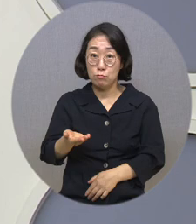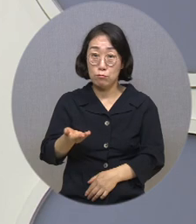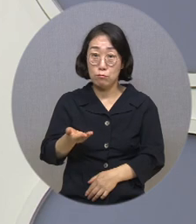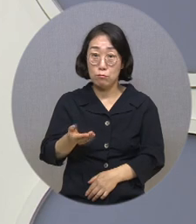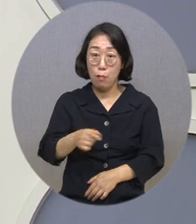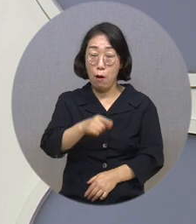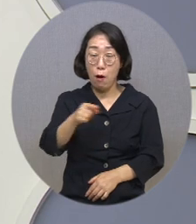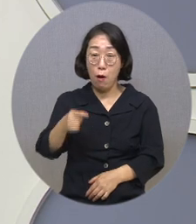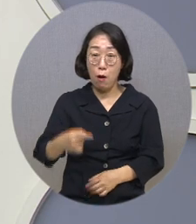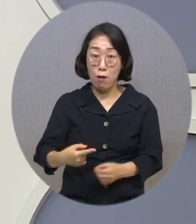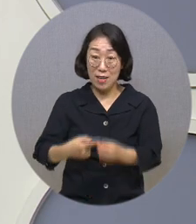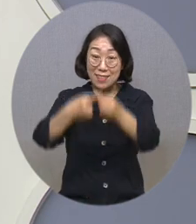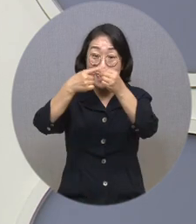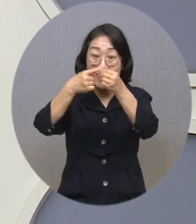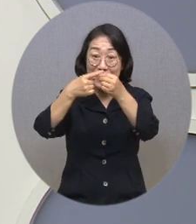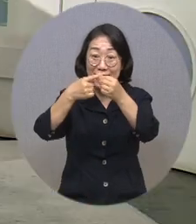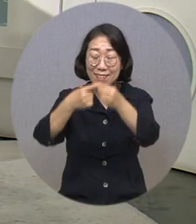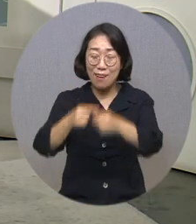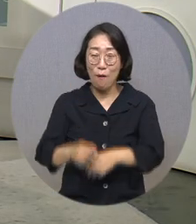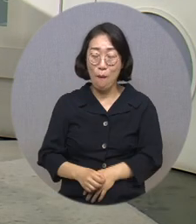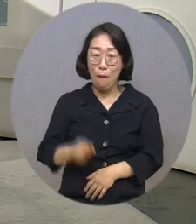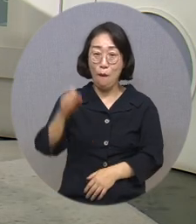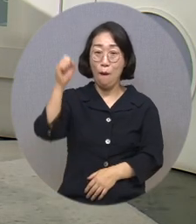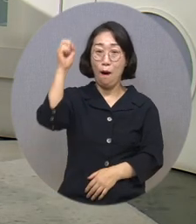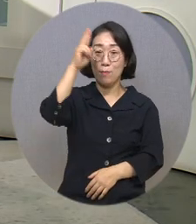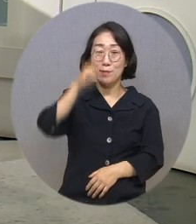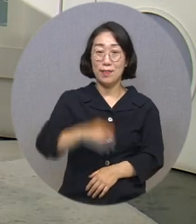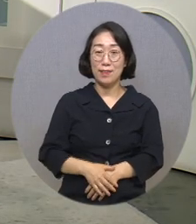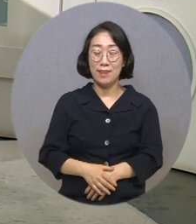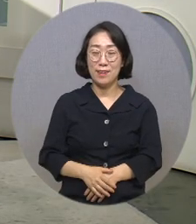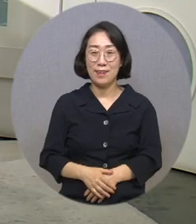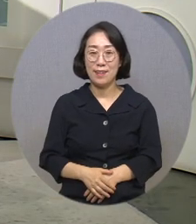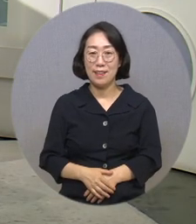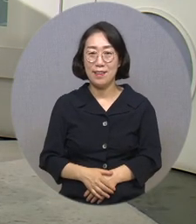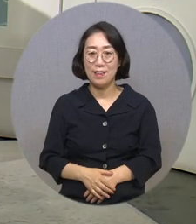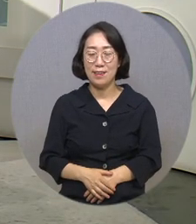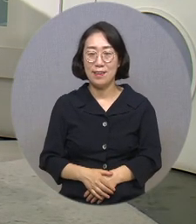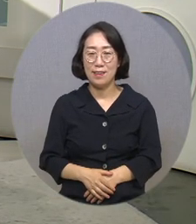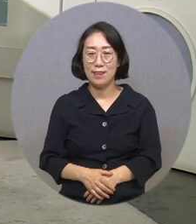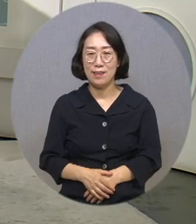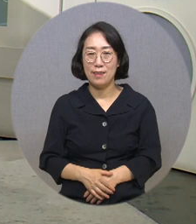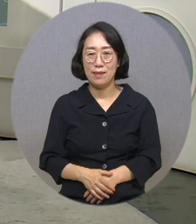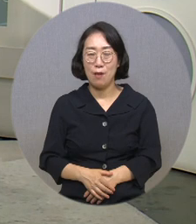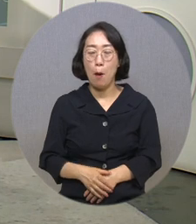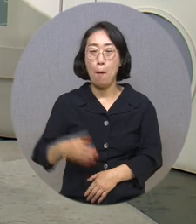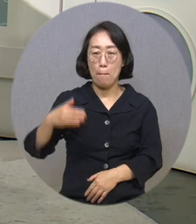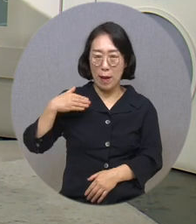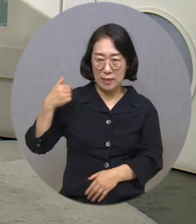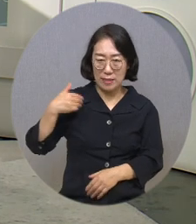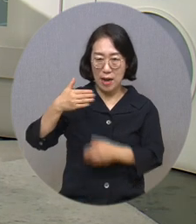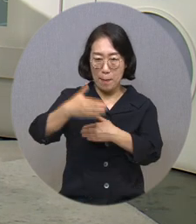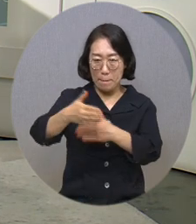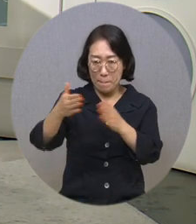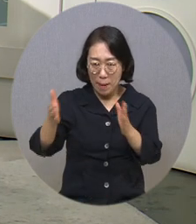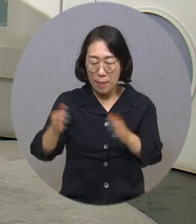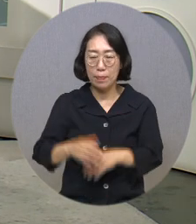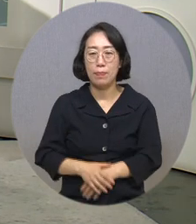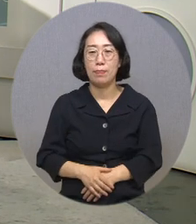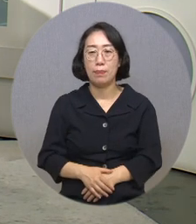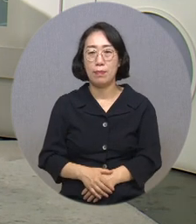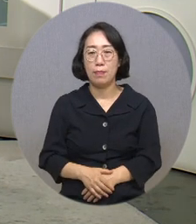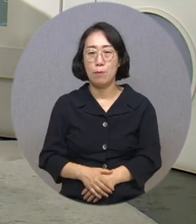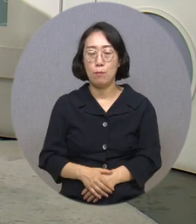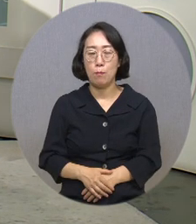없는 일이. 예. 그래서 이제 반장하고 학생회장을 막 시키더라고요. 이제 계속 1등 한 것만은 아닙니다. 이제